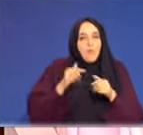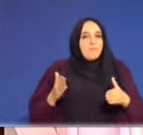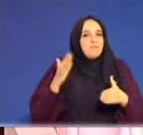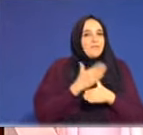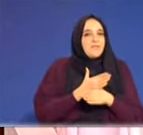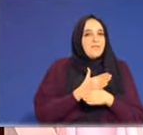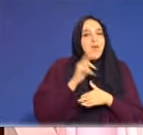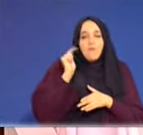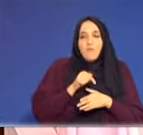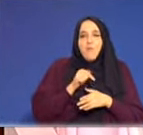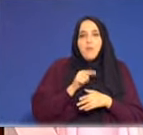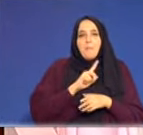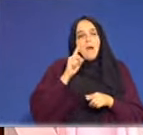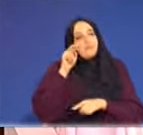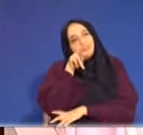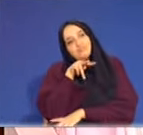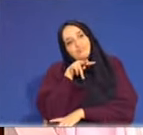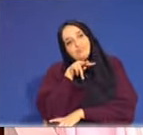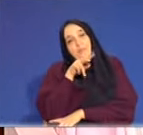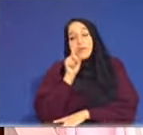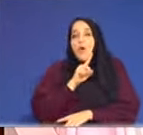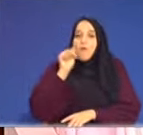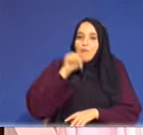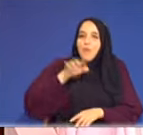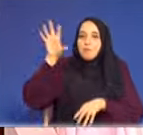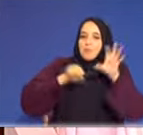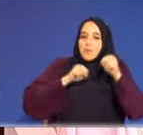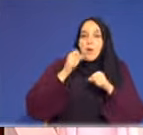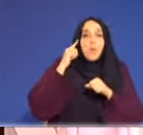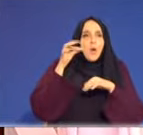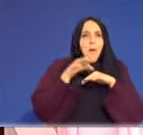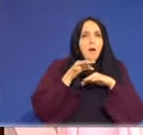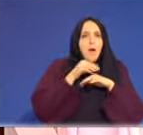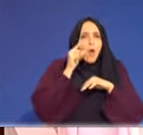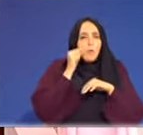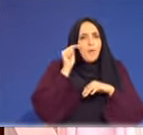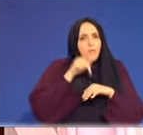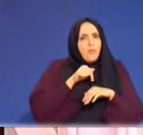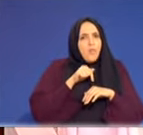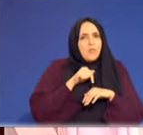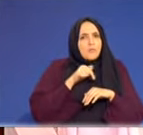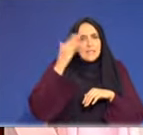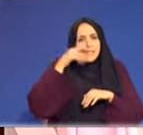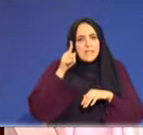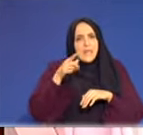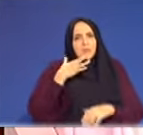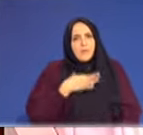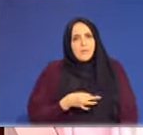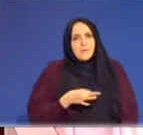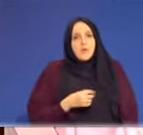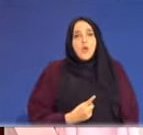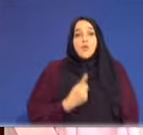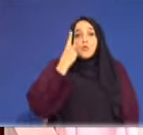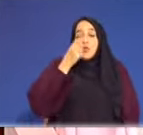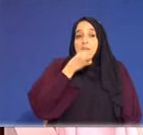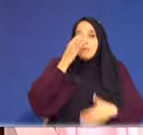الناس على باش يولي زوجك هذا يعرف باللي هذا وليده، ربي